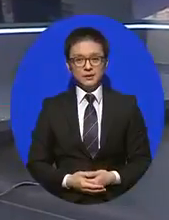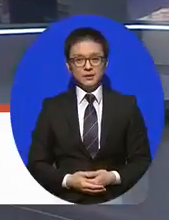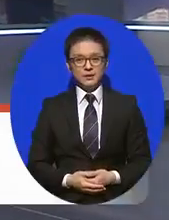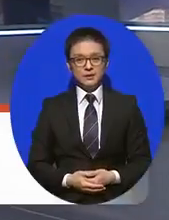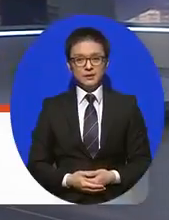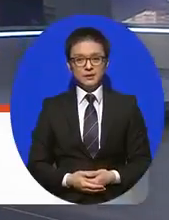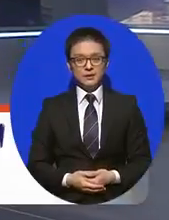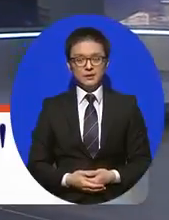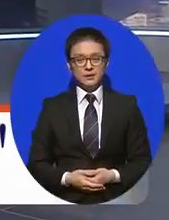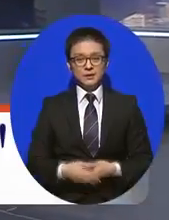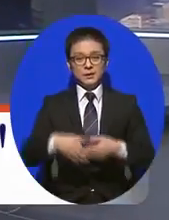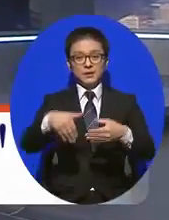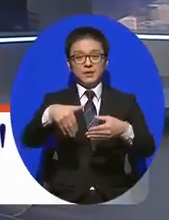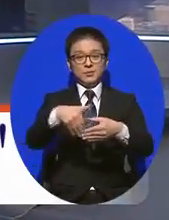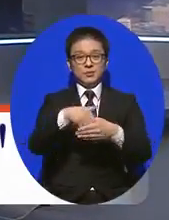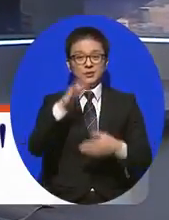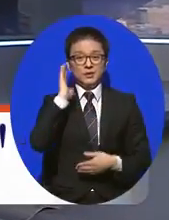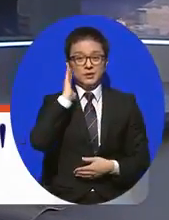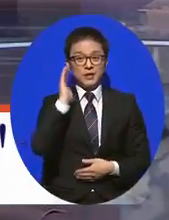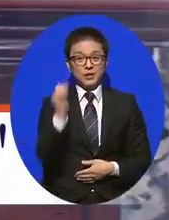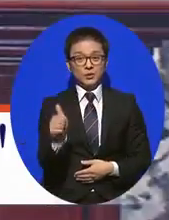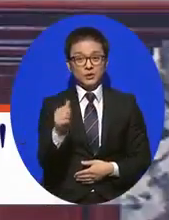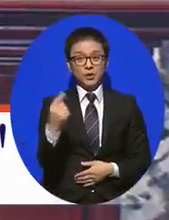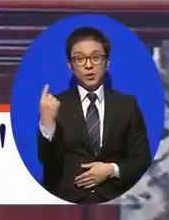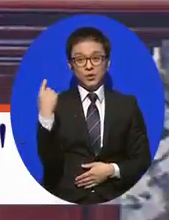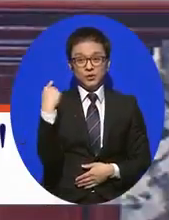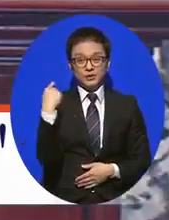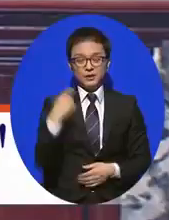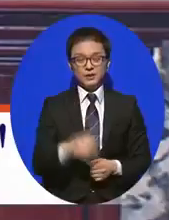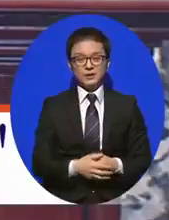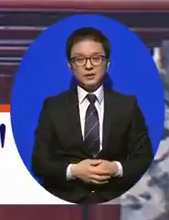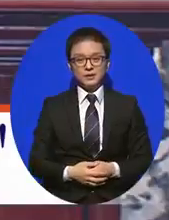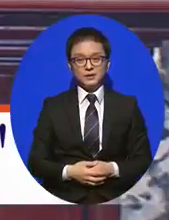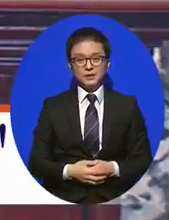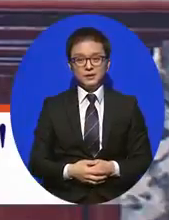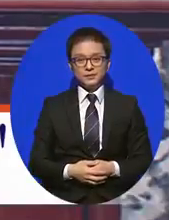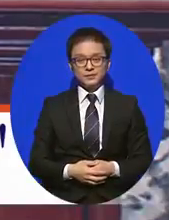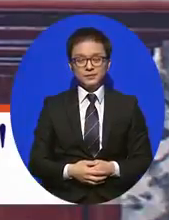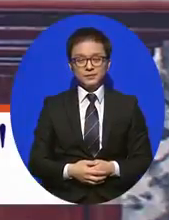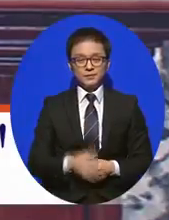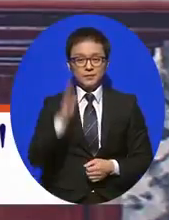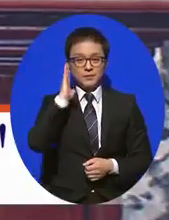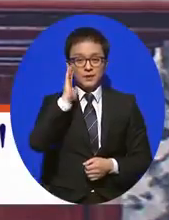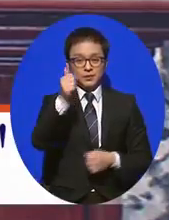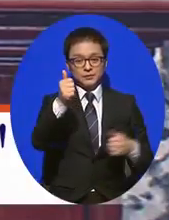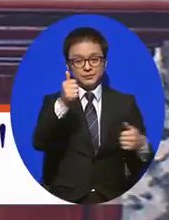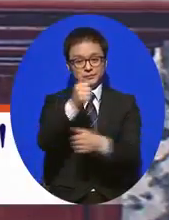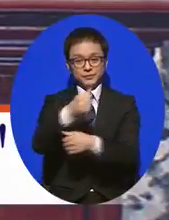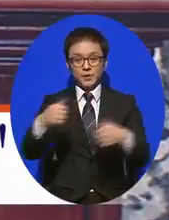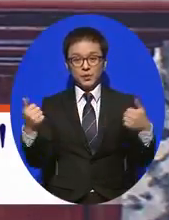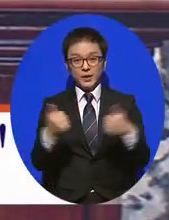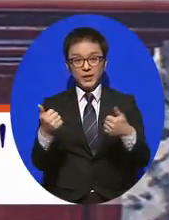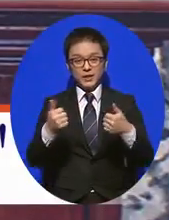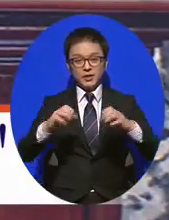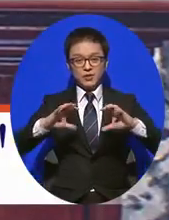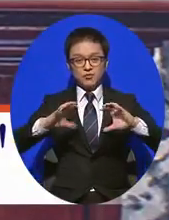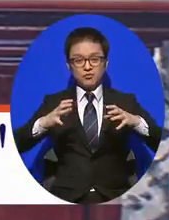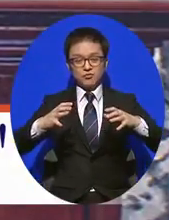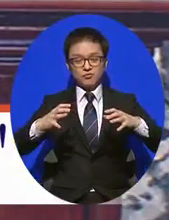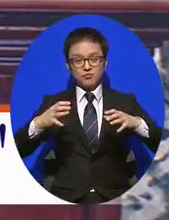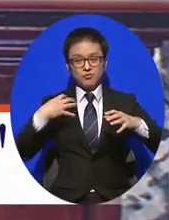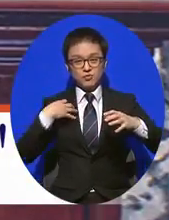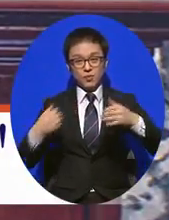문재인 대통령이 어제 평양 공동선언과 군사합의서를 비준했습니다. 자유한국당은 국회 동의를 받지 않은